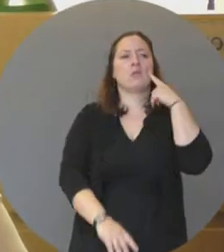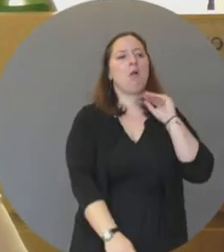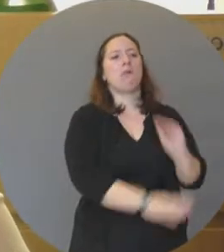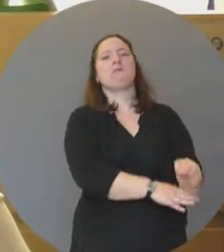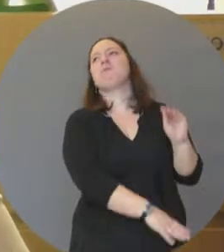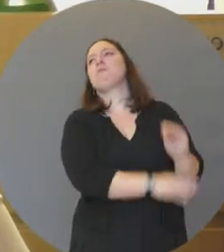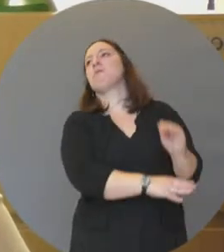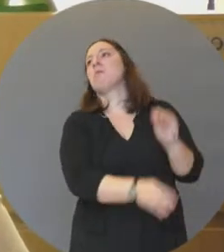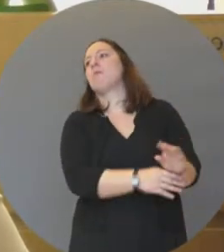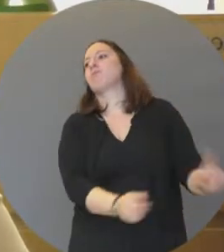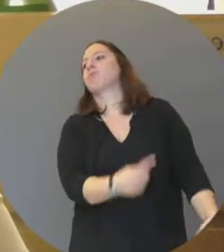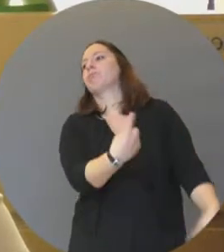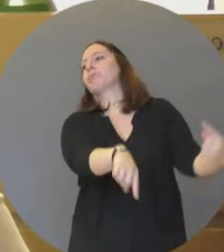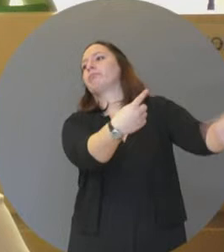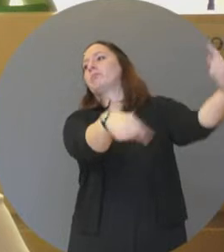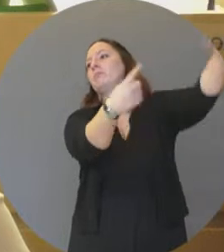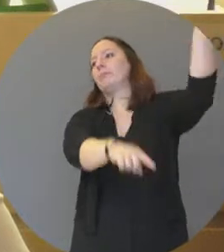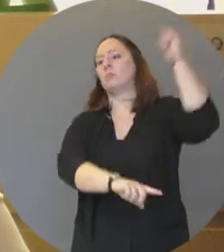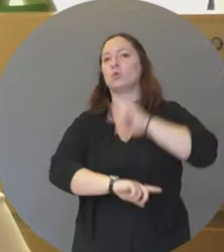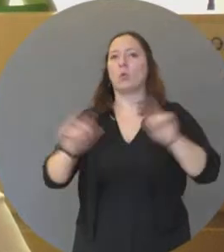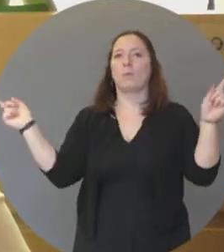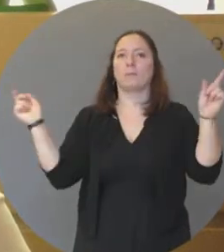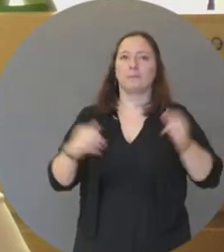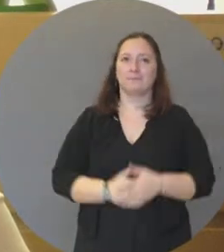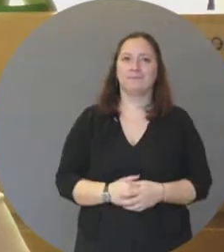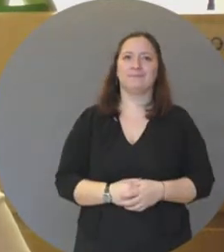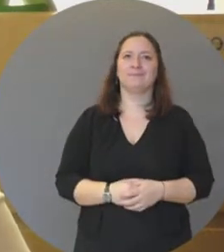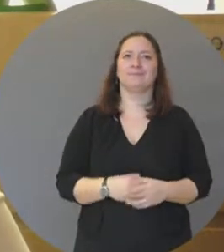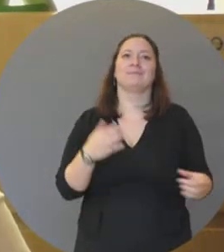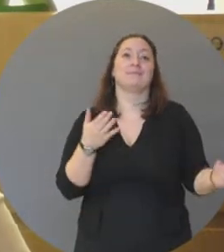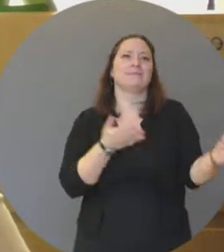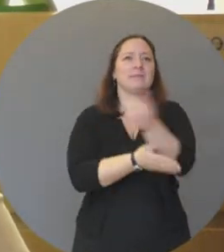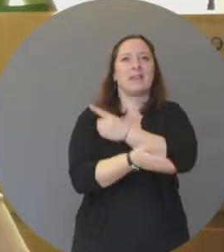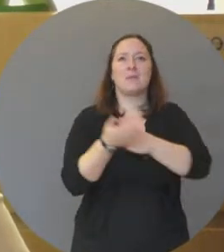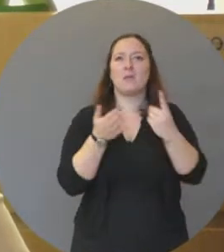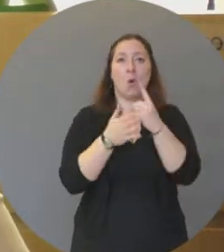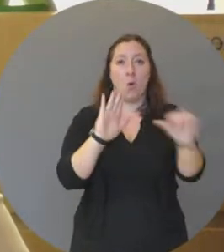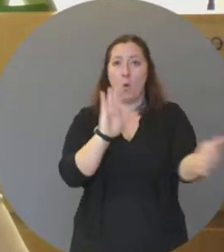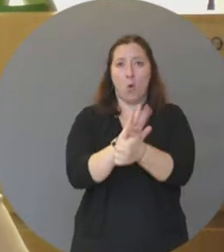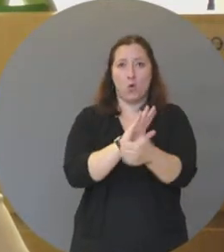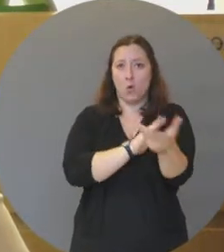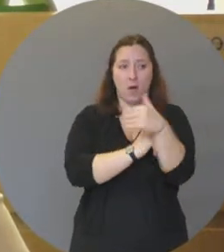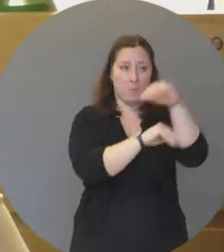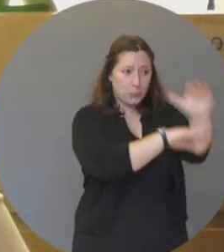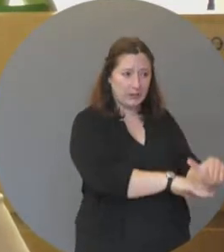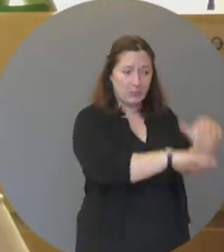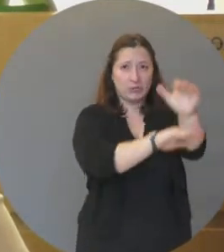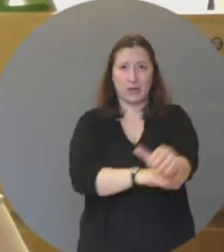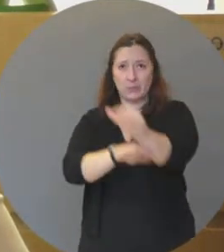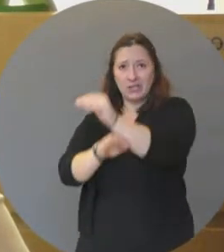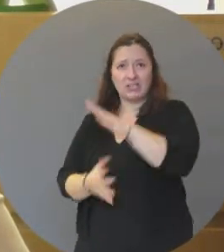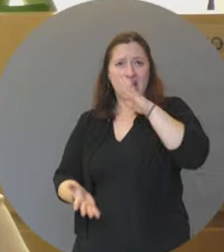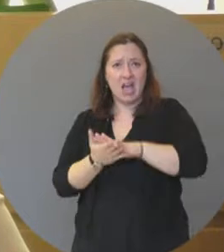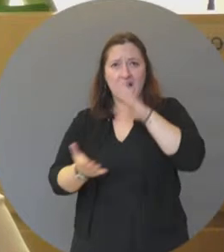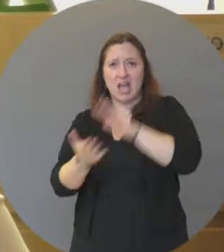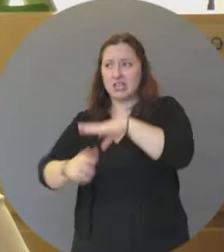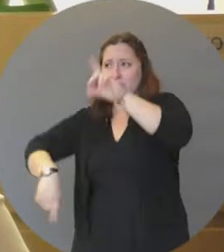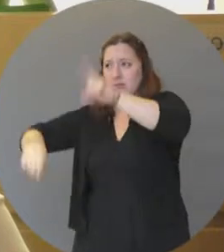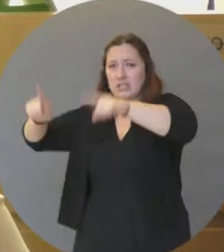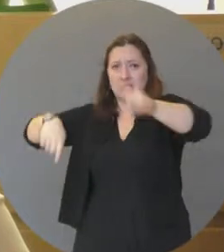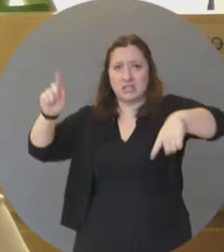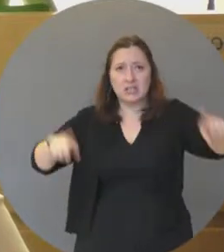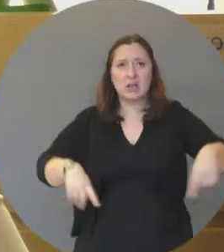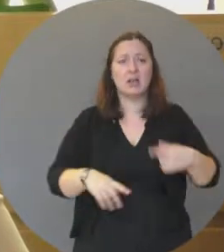subordination le département a le devoir de protéger chacun à tous les âges de la vie de soutenir le pouvoir d'achat